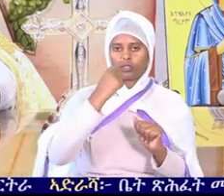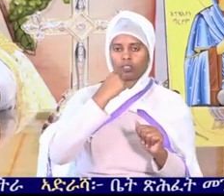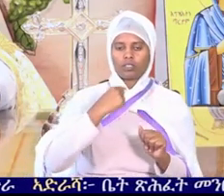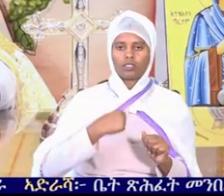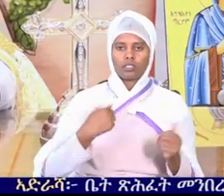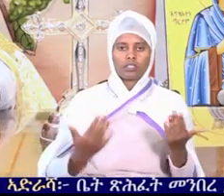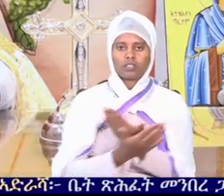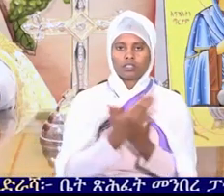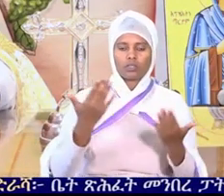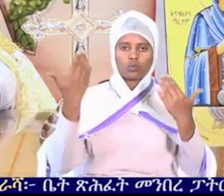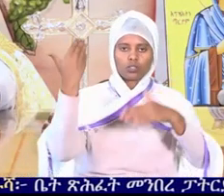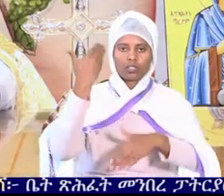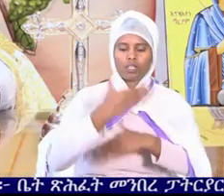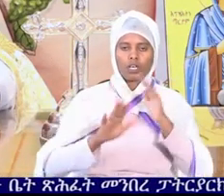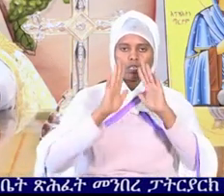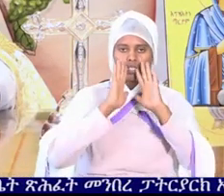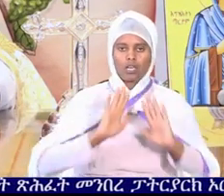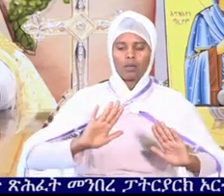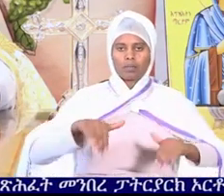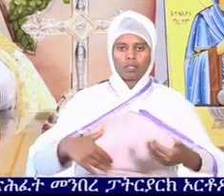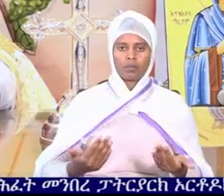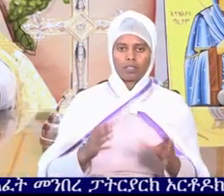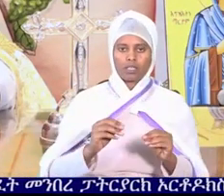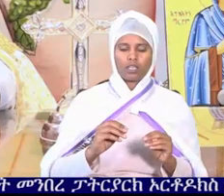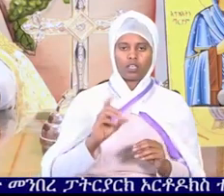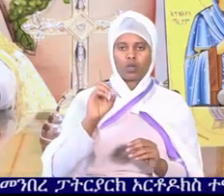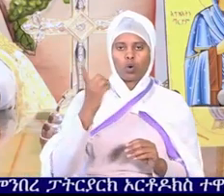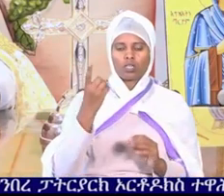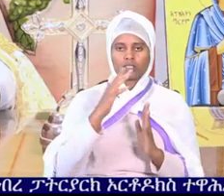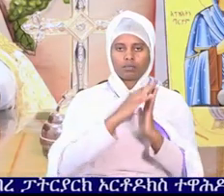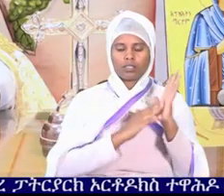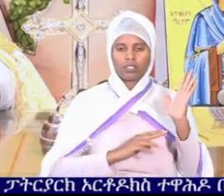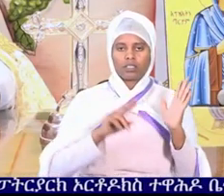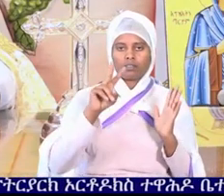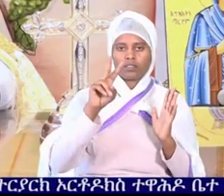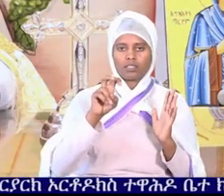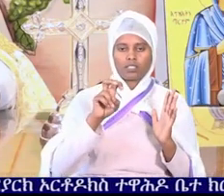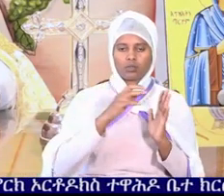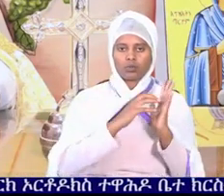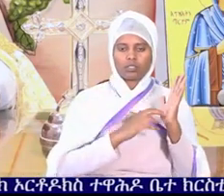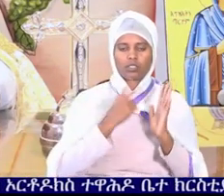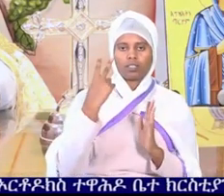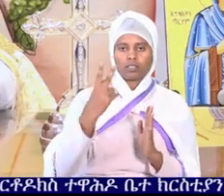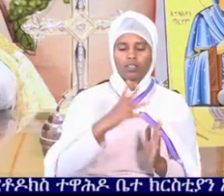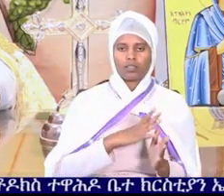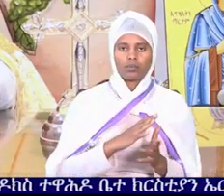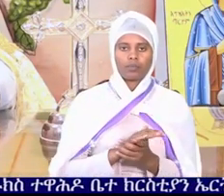ይኹን ኢሉ ነቲ ዘይውዳ ሰላሙ ሃበና ዮሐንስ ምዕራፍ 22።